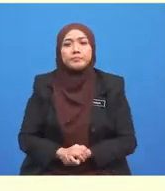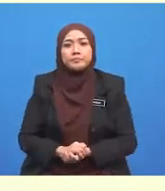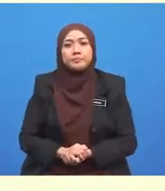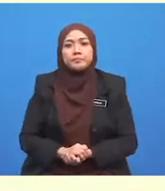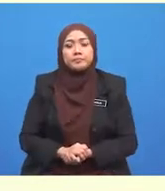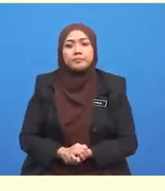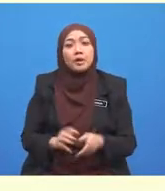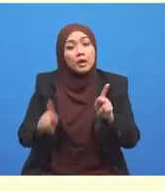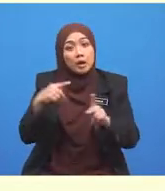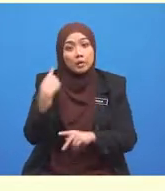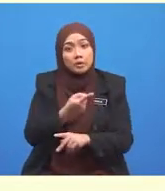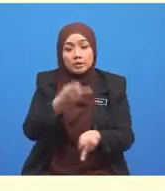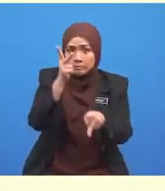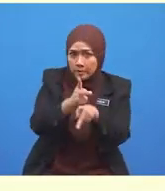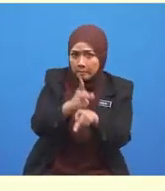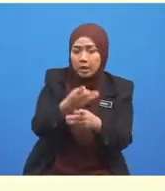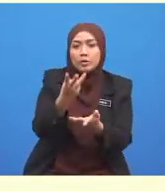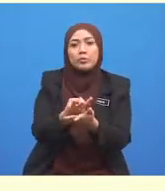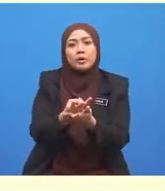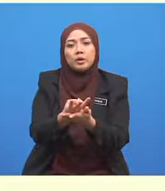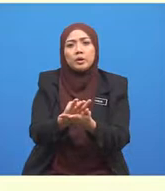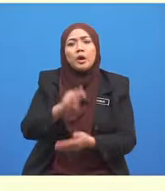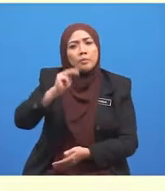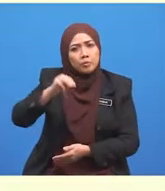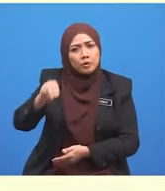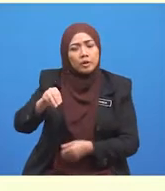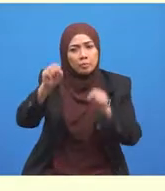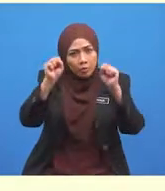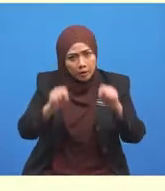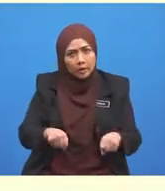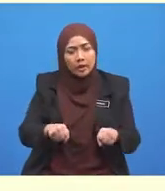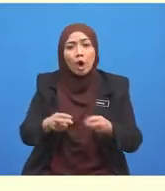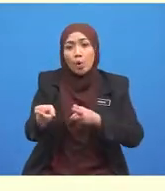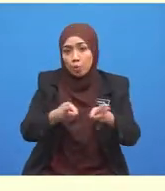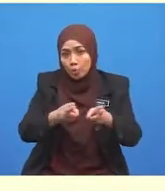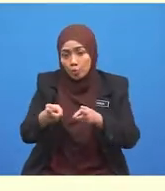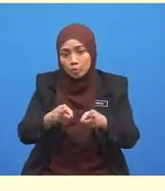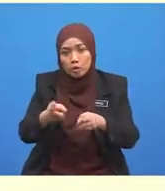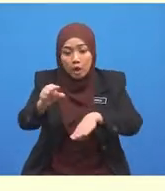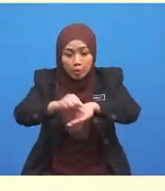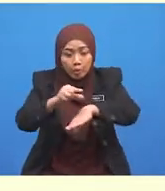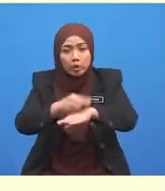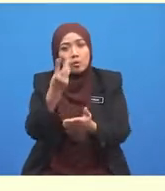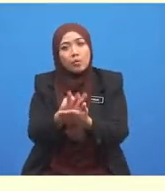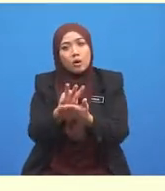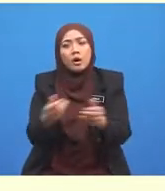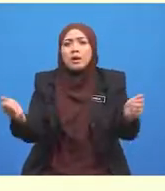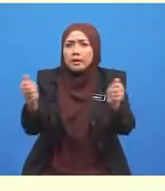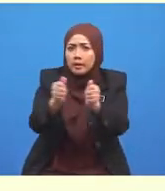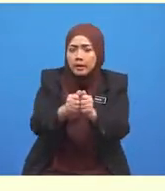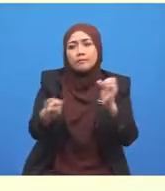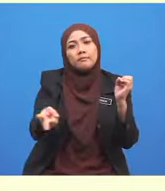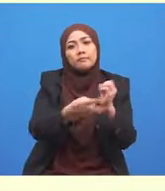Melalui amalan membuat simpanan, murid-murid akan mengurus wang yang diperolehi dengan cara